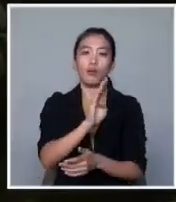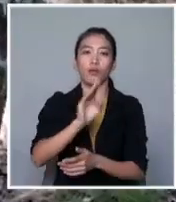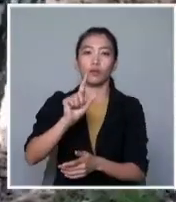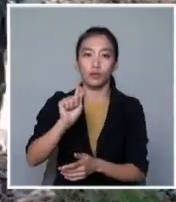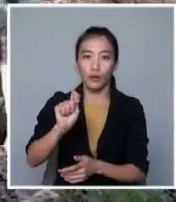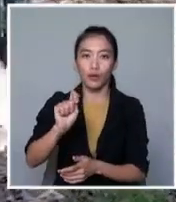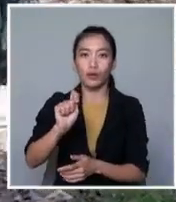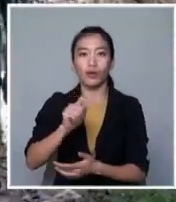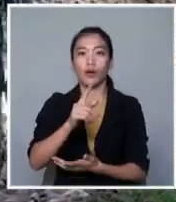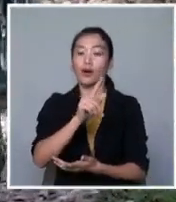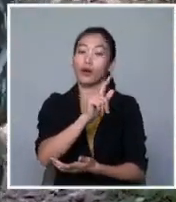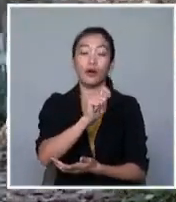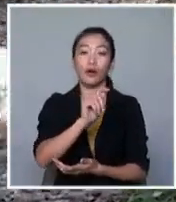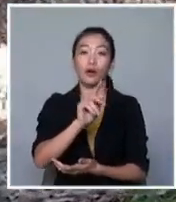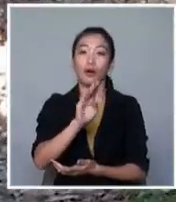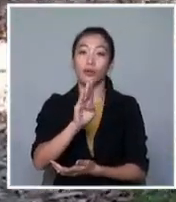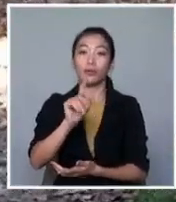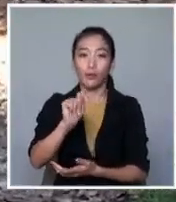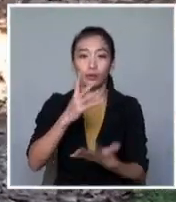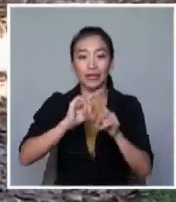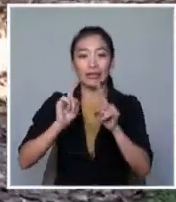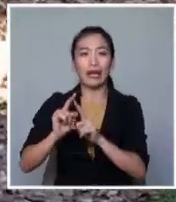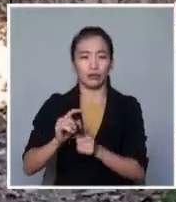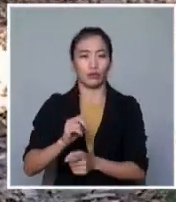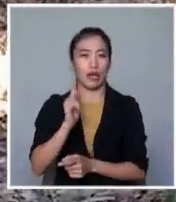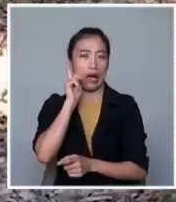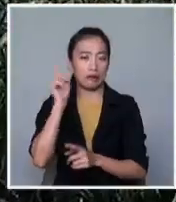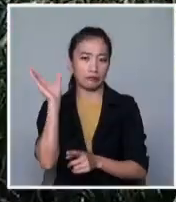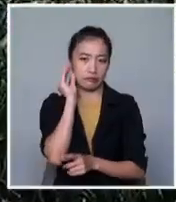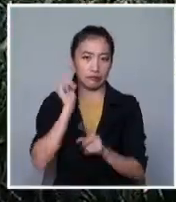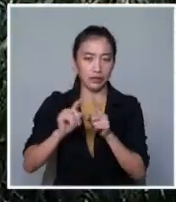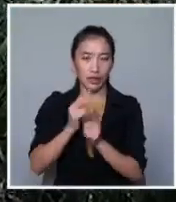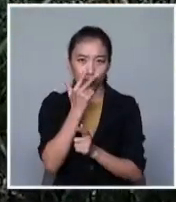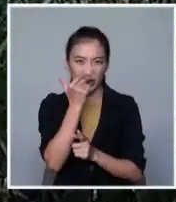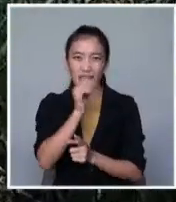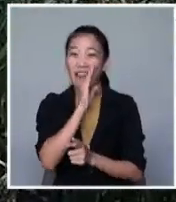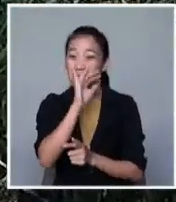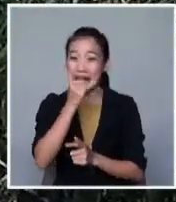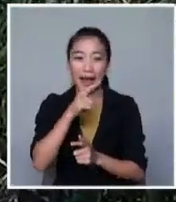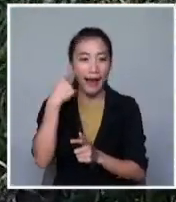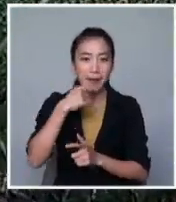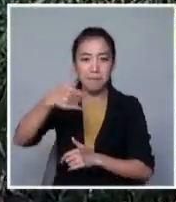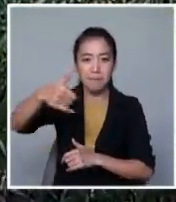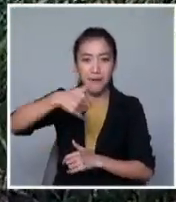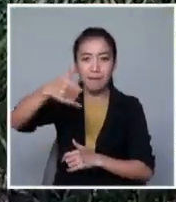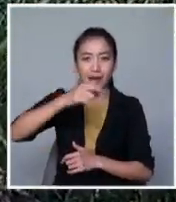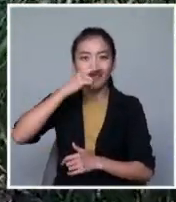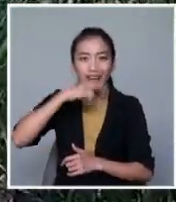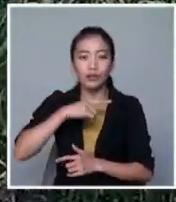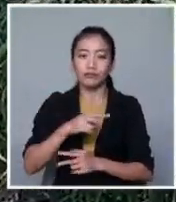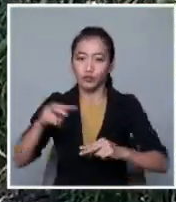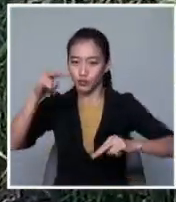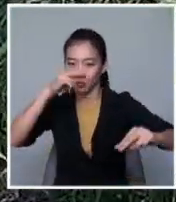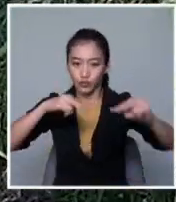ระวังจะตั้งแหล่งข่าวอาจตั้งด่านคัดกรองโรคบุคคลที่เดินทางเข้าในพื้นที่นะคะส่วนที่ 3ต้องมี